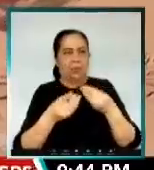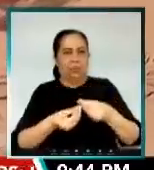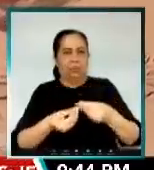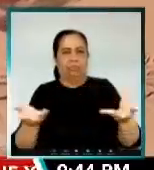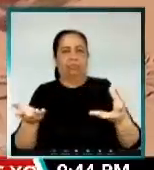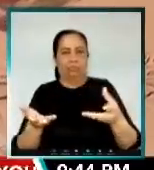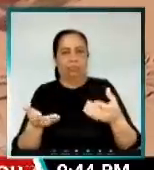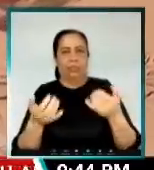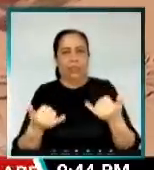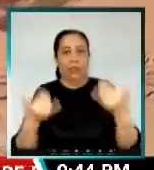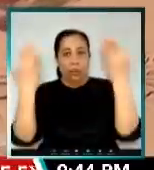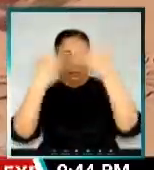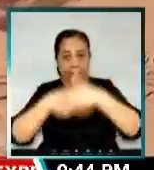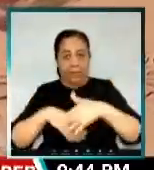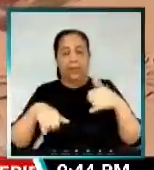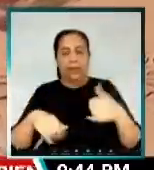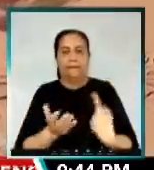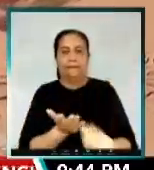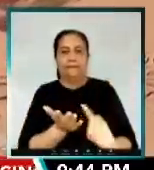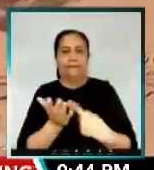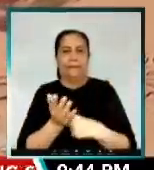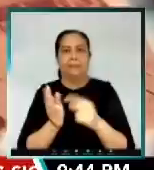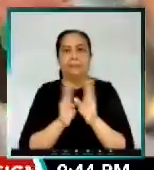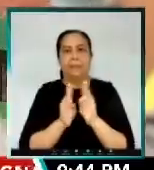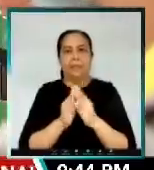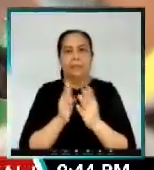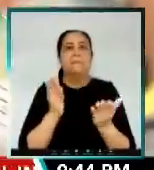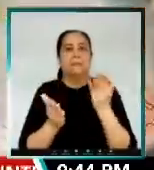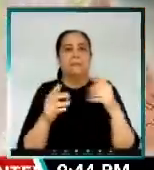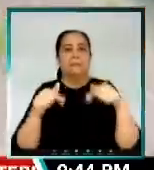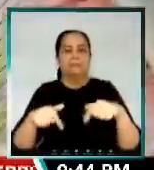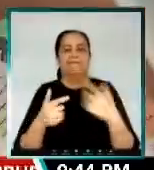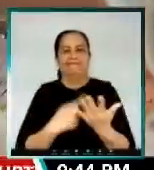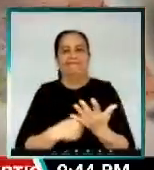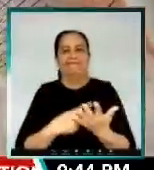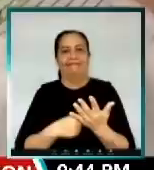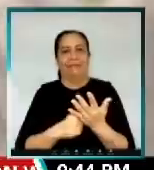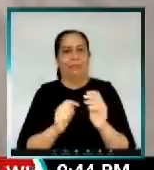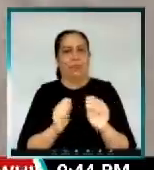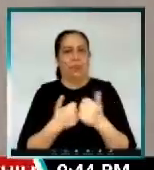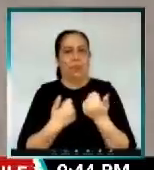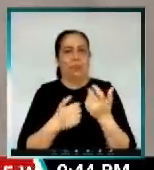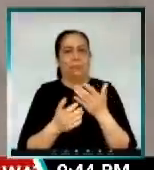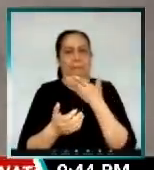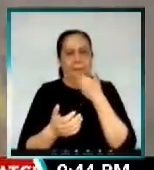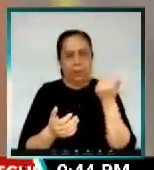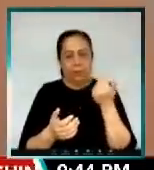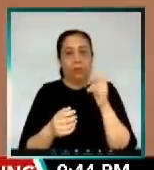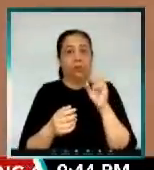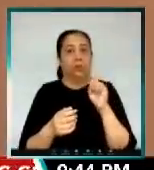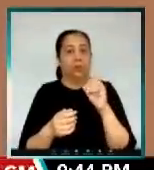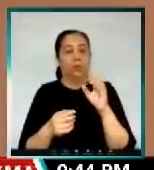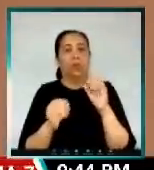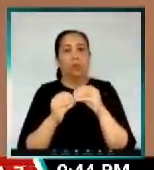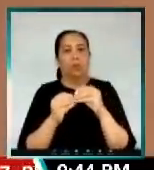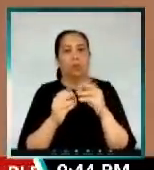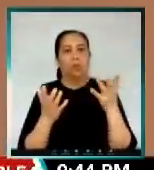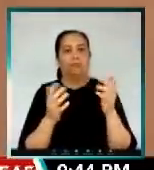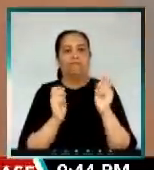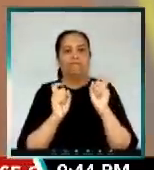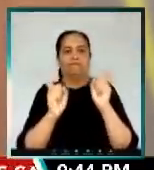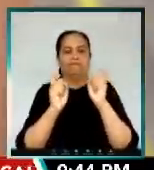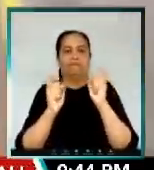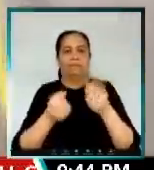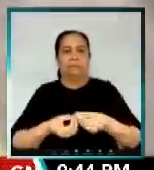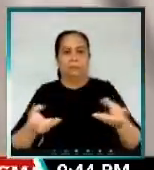nga raw, magkakaroon sila ng meeting at malamang dito raw ay pag-uusapan nila kung ano raw ang makakabuti ng sagayon ay mas mapabilis nga raw yung pamimigay nila